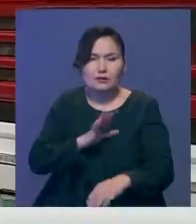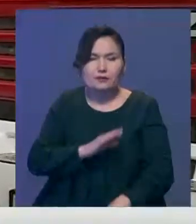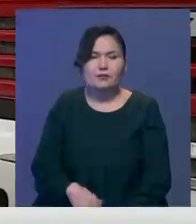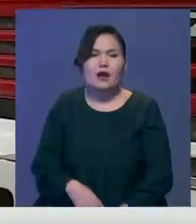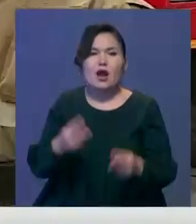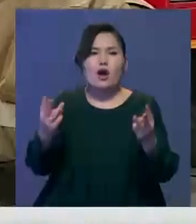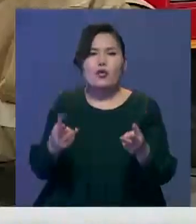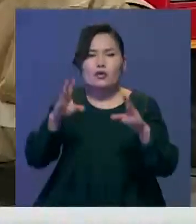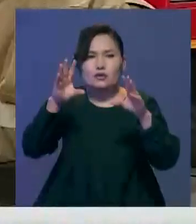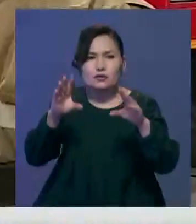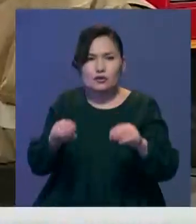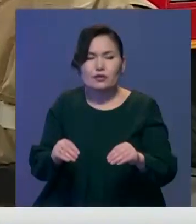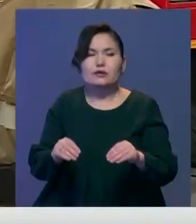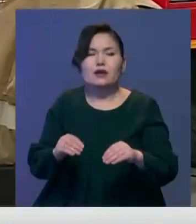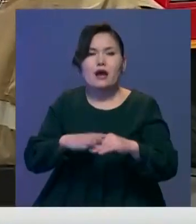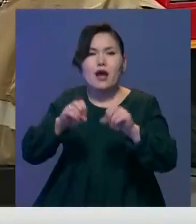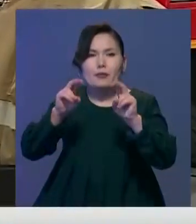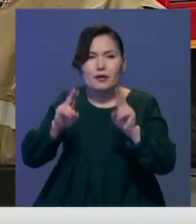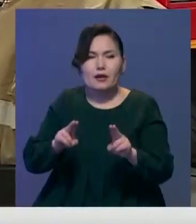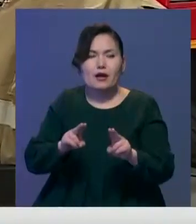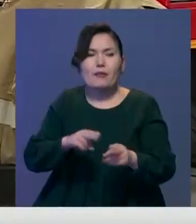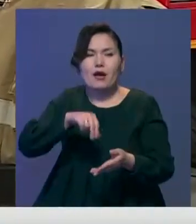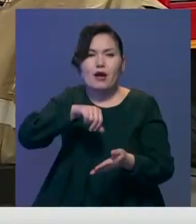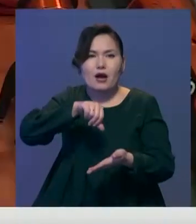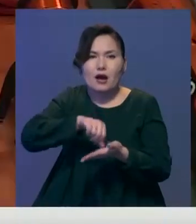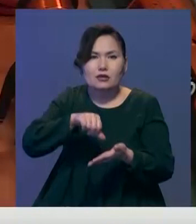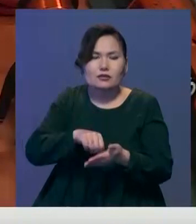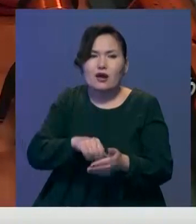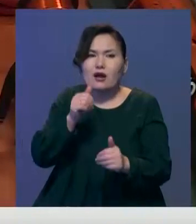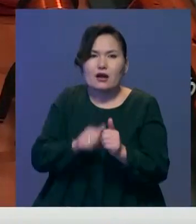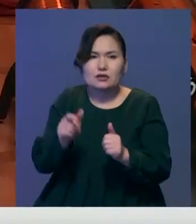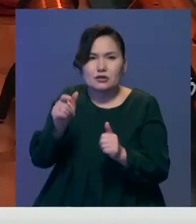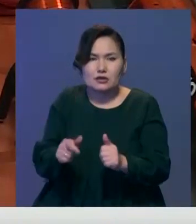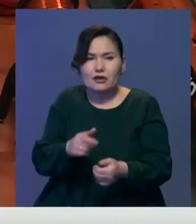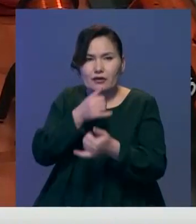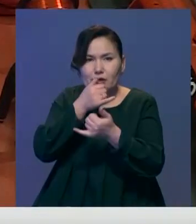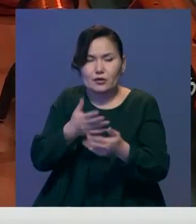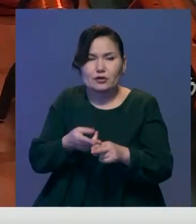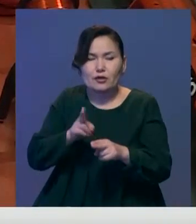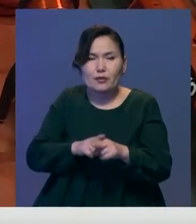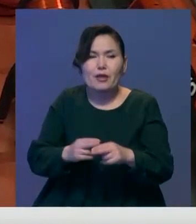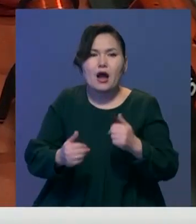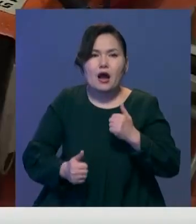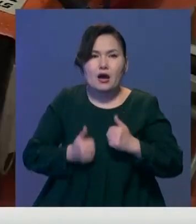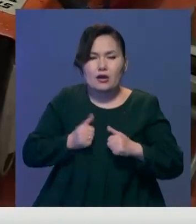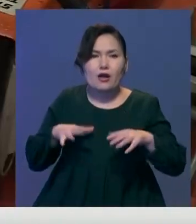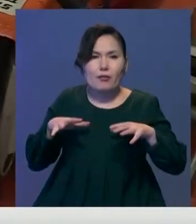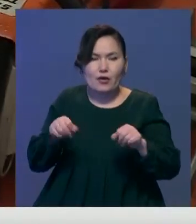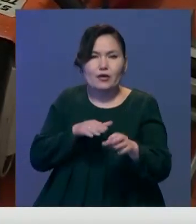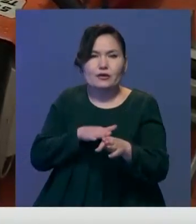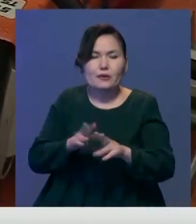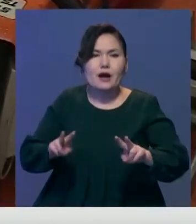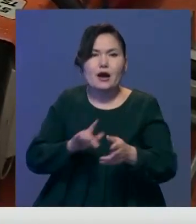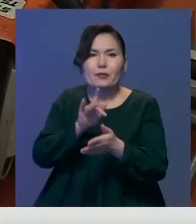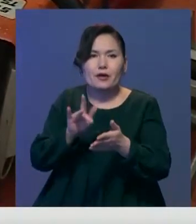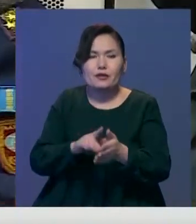Өрт сөндіруші болуға екінің бірі бет бұра бермейді десе де жауапты қызметтің бар ауыртпашылығына төзіп, оны абыроймен атқарып жүргендер бар.